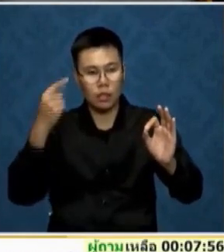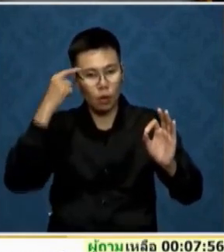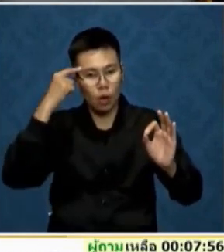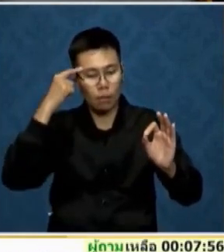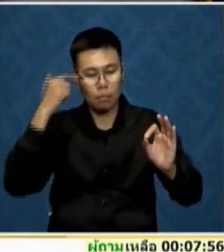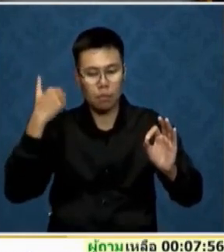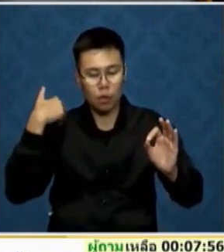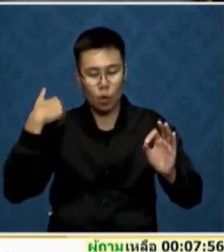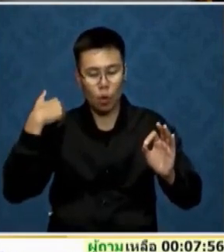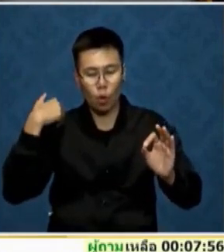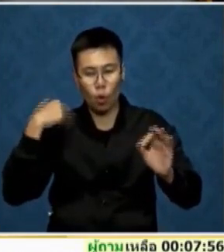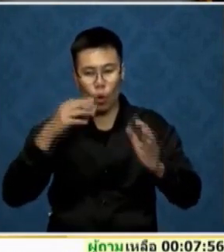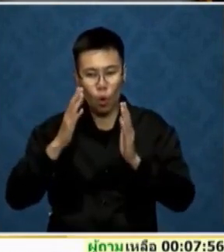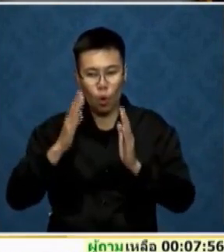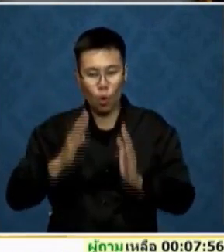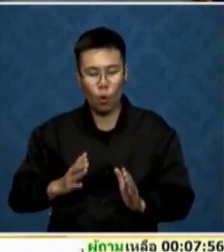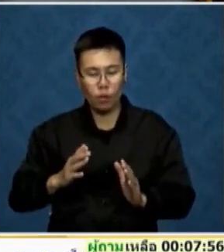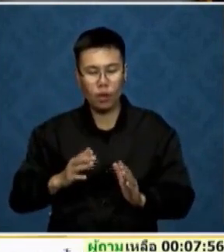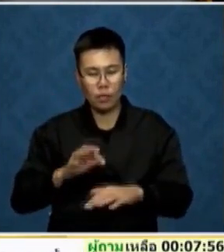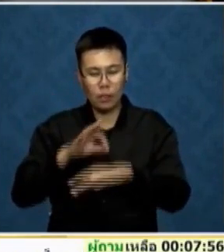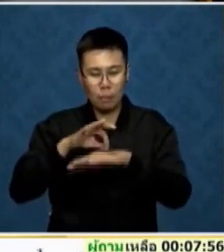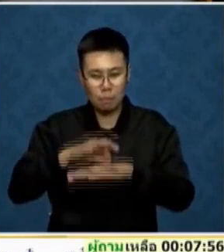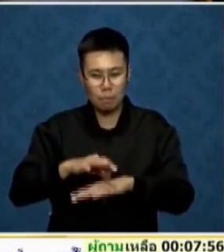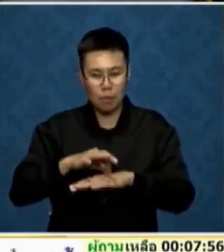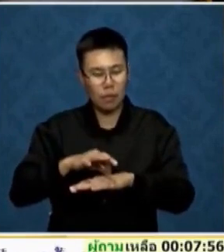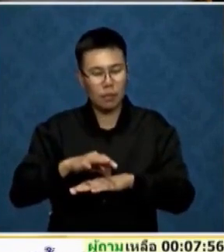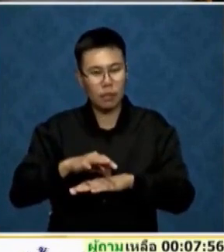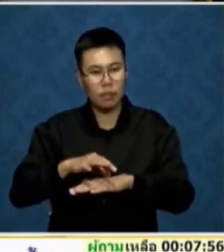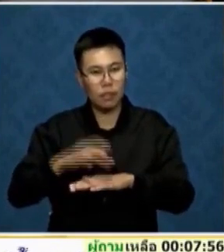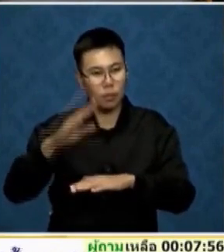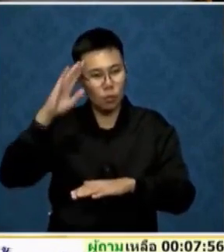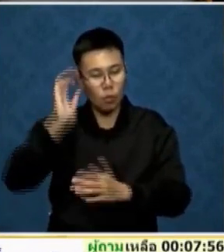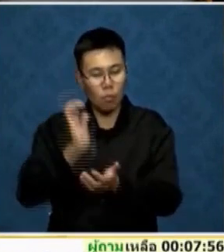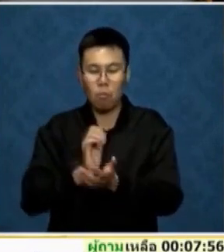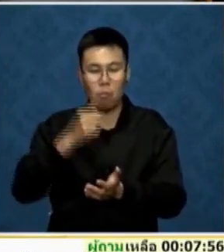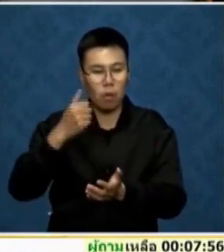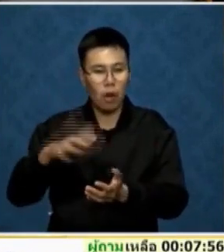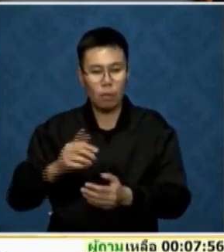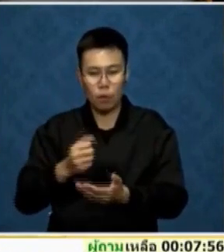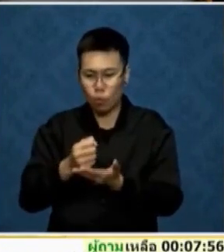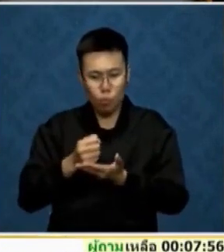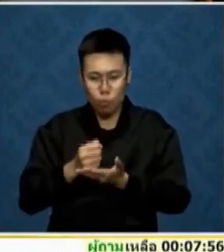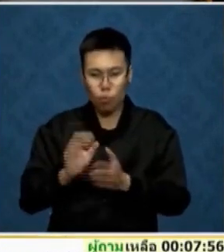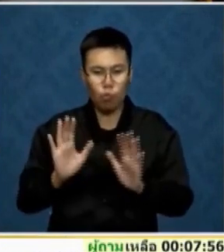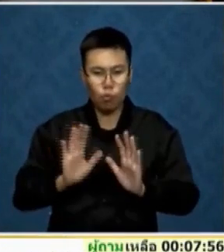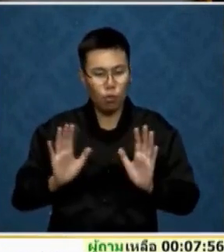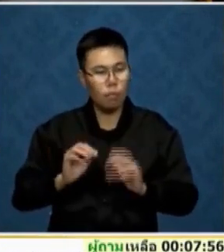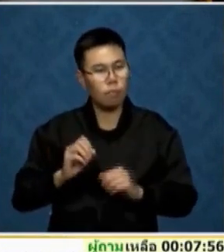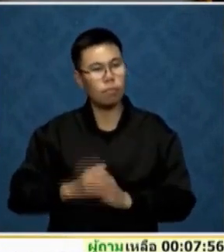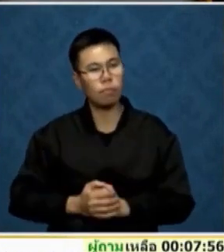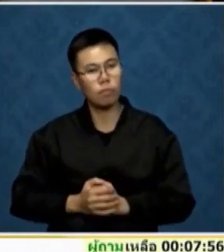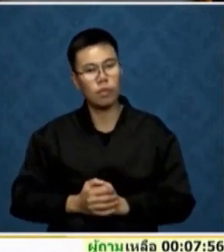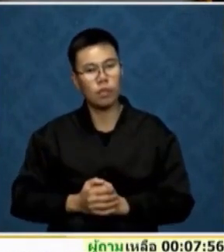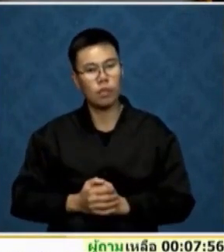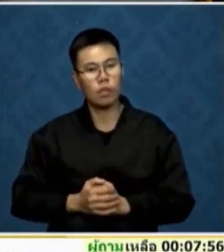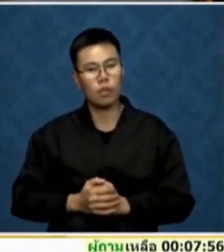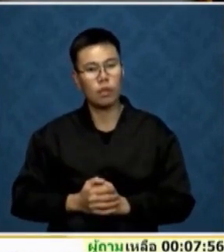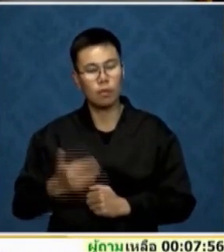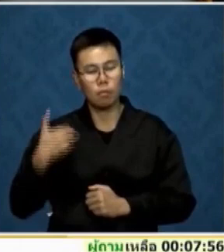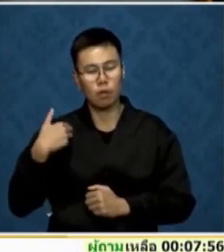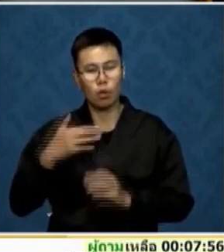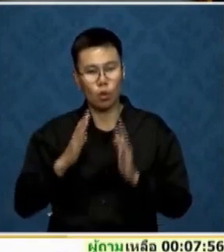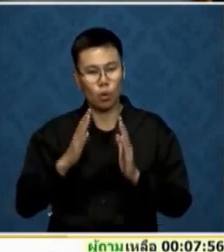กัสไปที่เรื่องของท่านผู้กำกับตม.ที่ภูเก็ตนะฮะถูกย้ายไ